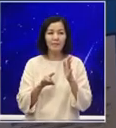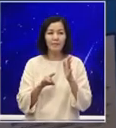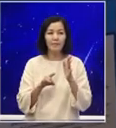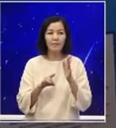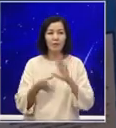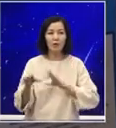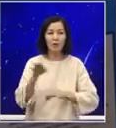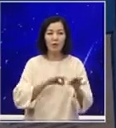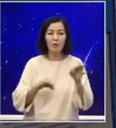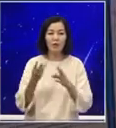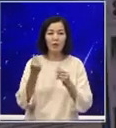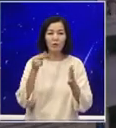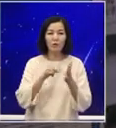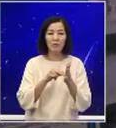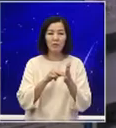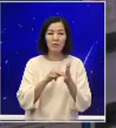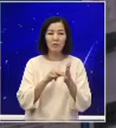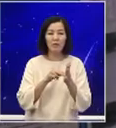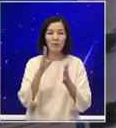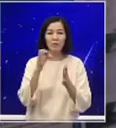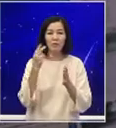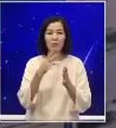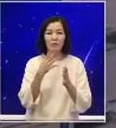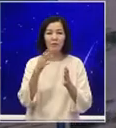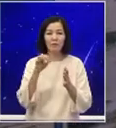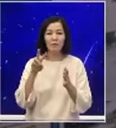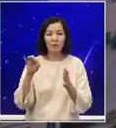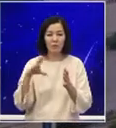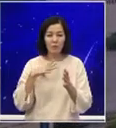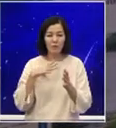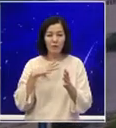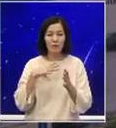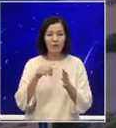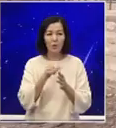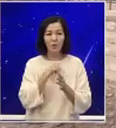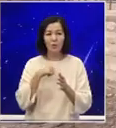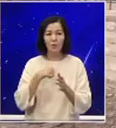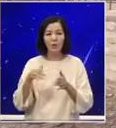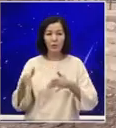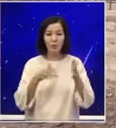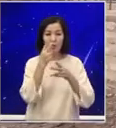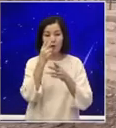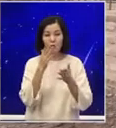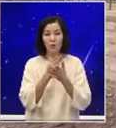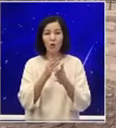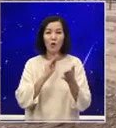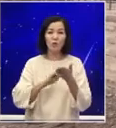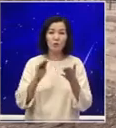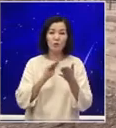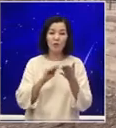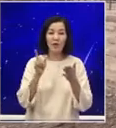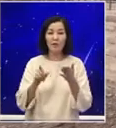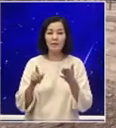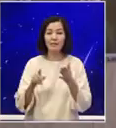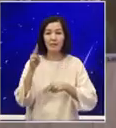несі жобалық сметалық құны 525 миллион. Өздеріңіз тұрған жол. Аудан басшысы журналистерге аймақта салынып